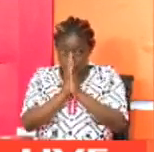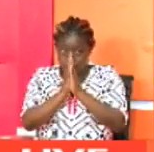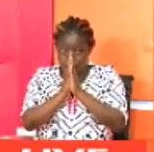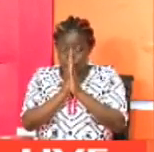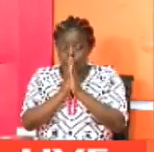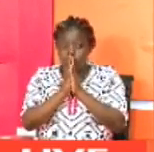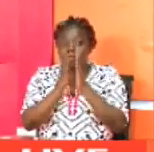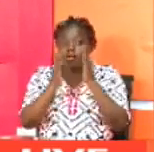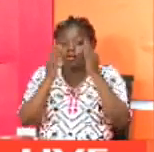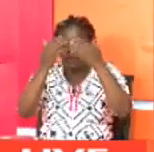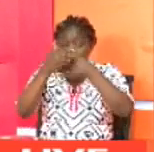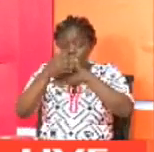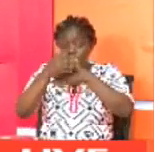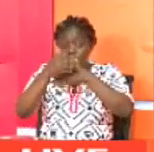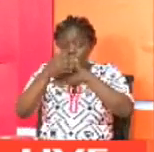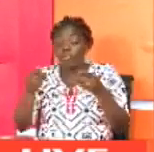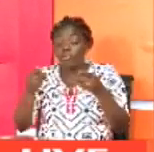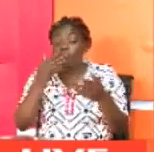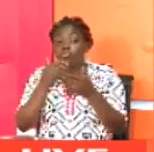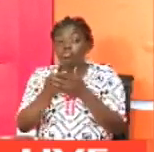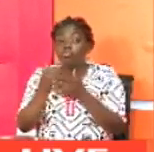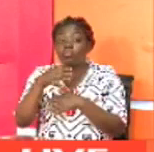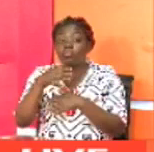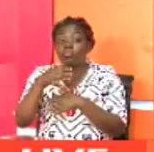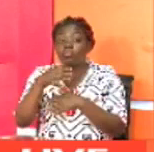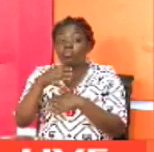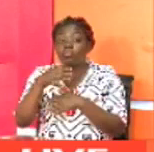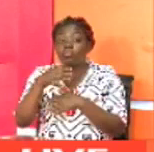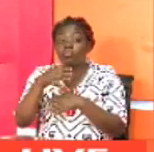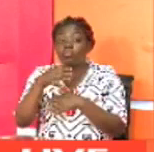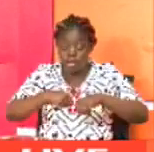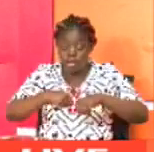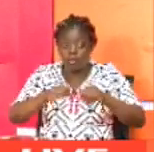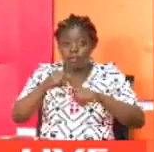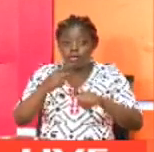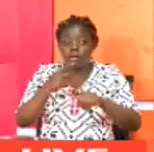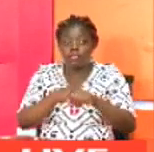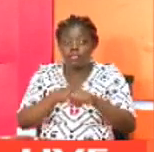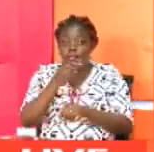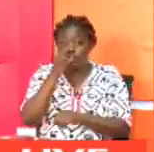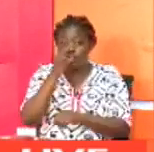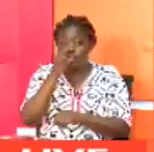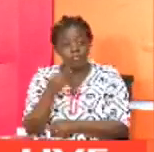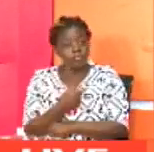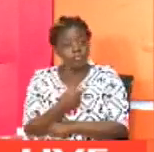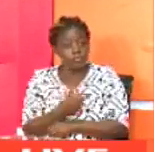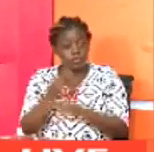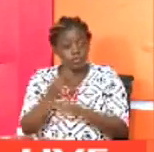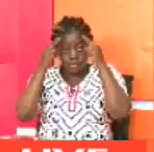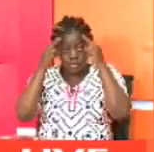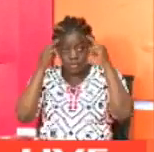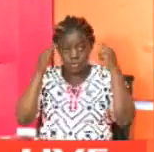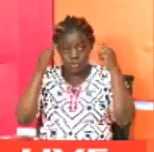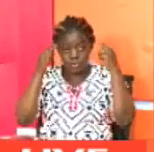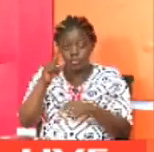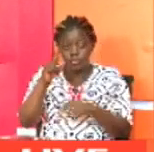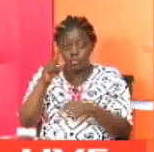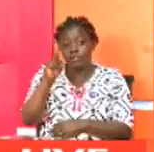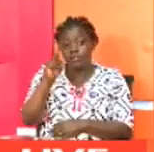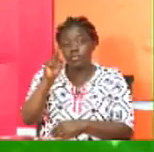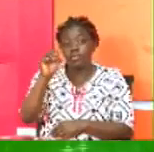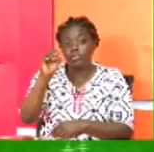bamanyi batugamba nti kirungi nnyo okuyitiriza enkola eno mu kisiibo. Sheikh Swale Kigondo alina